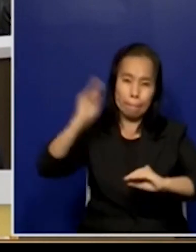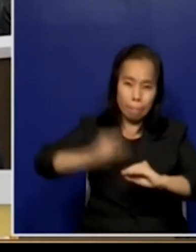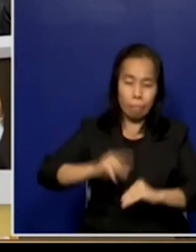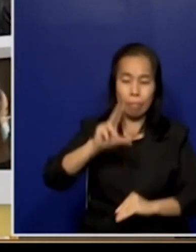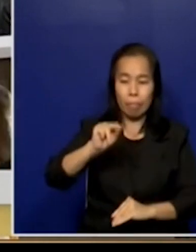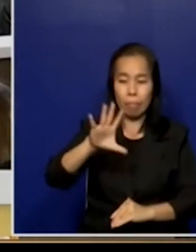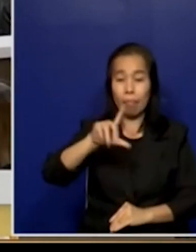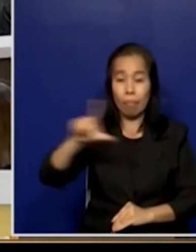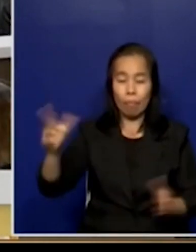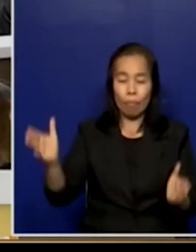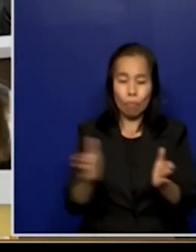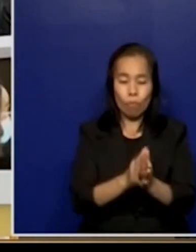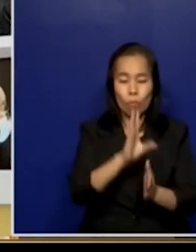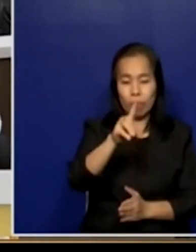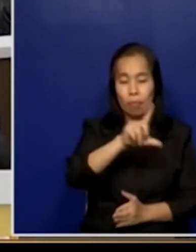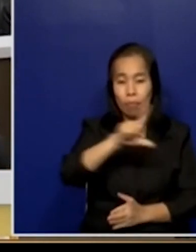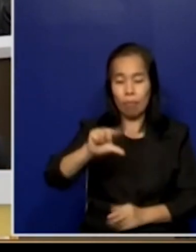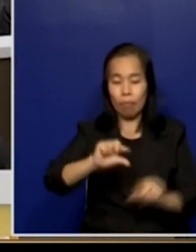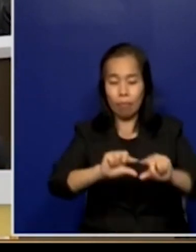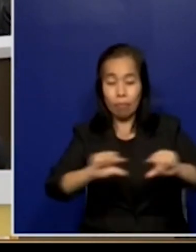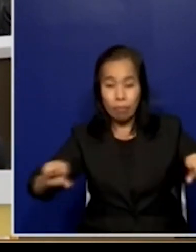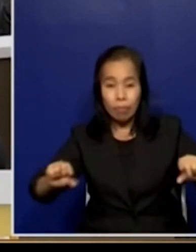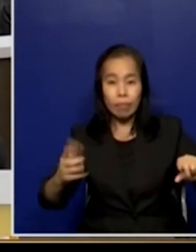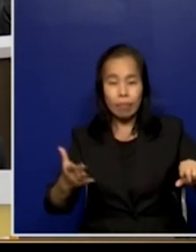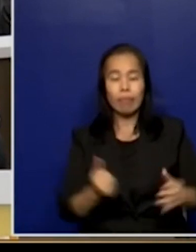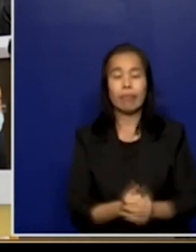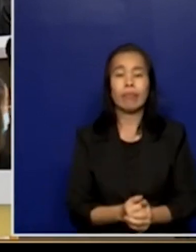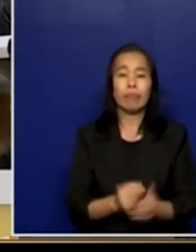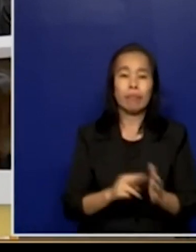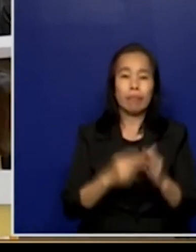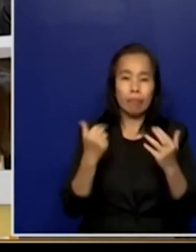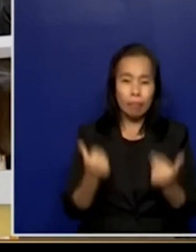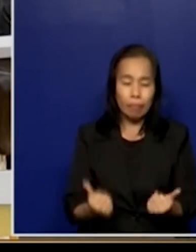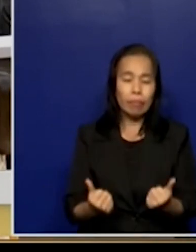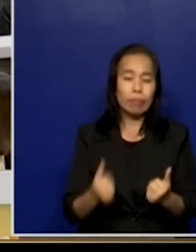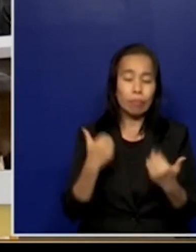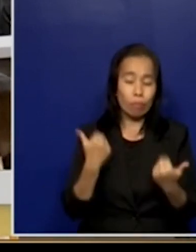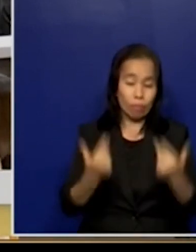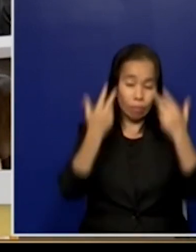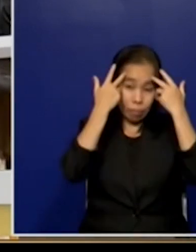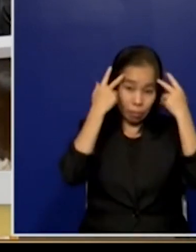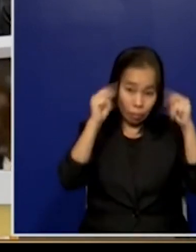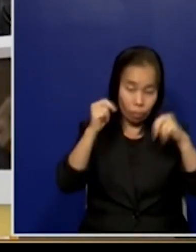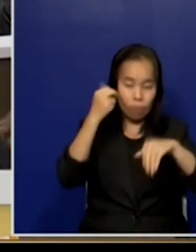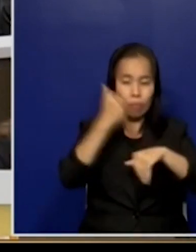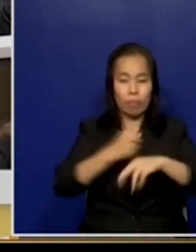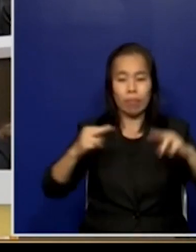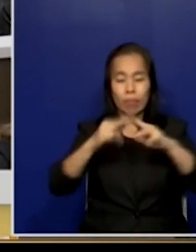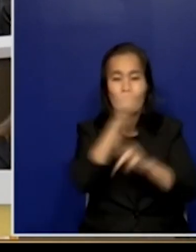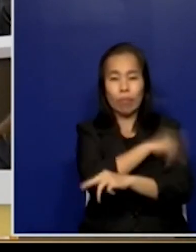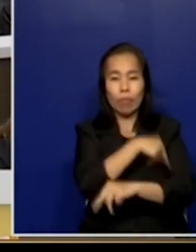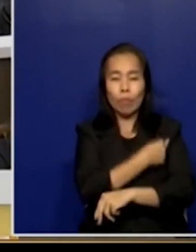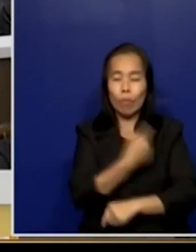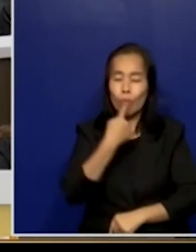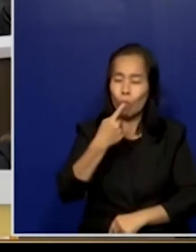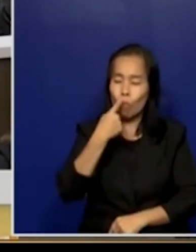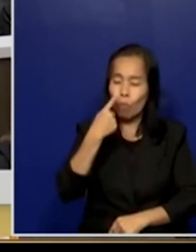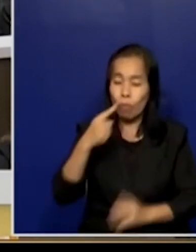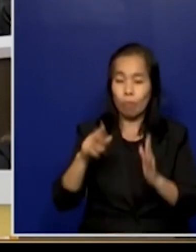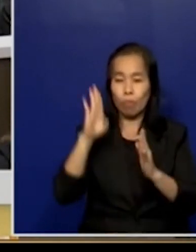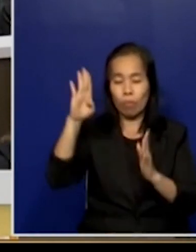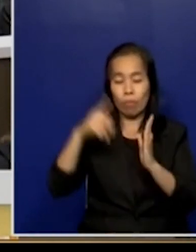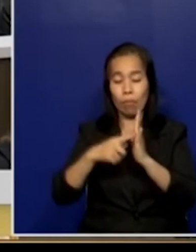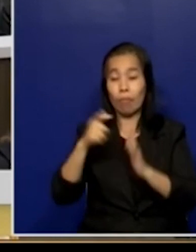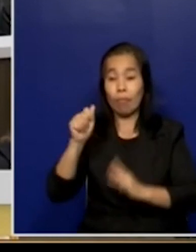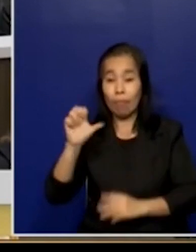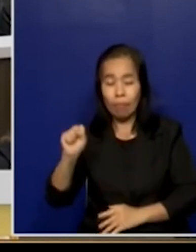โสเป็ 61 ล้โสสมความตงใจไปแล้วนี่จึงยนยนได้ว่าสิ่งที่พนเประยตและนายอธิพูมาจตลดวา AstraZenecaเลือกสยาม